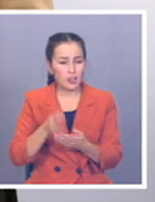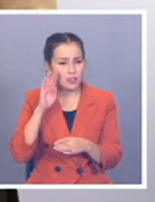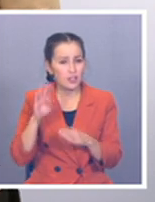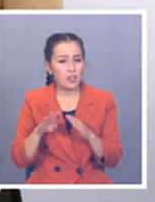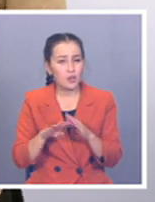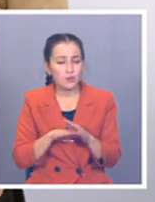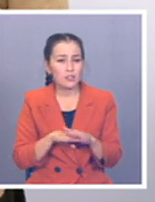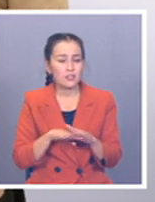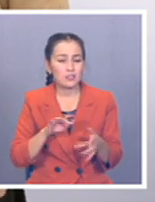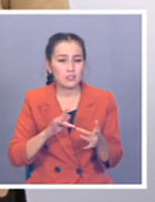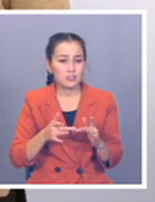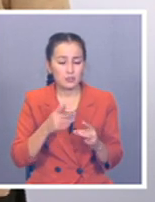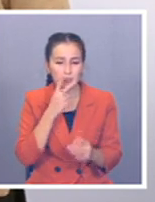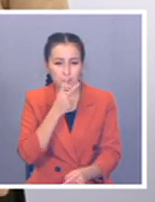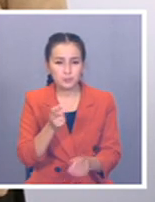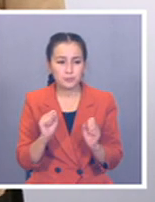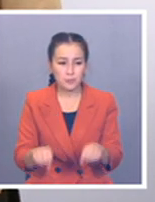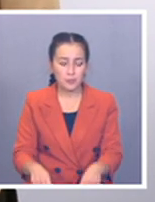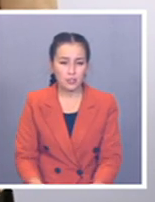болады.